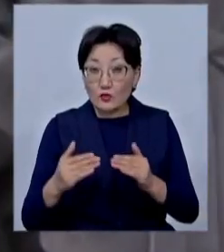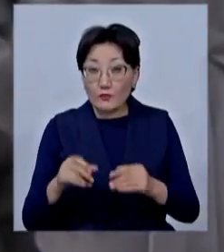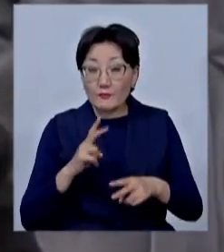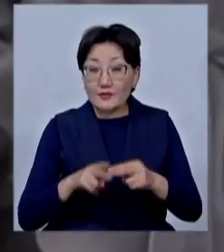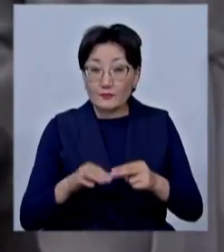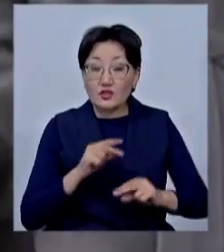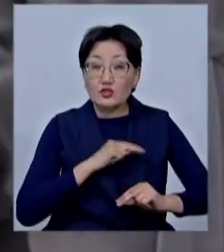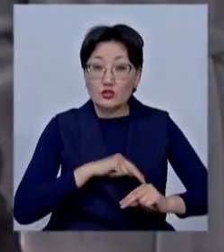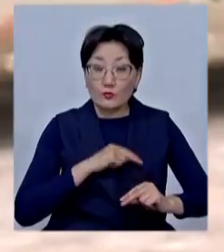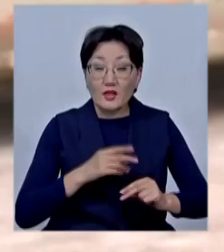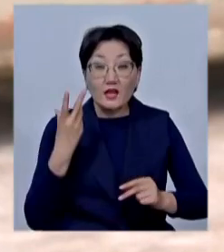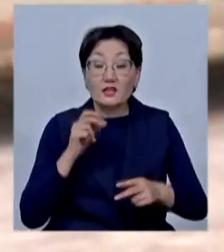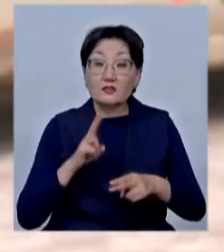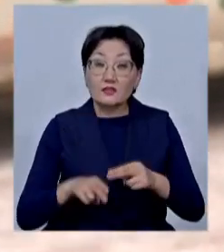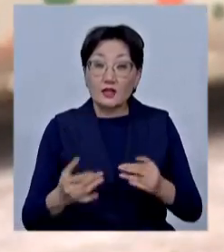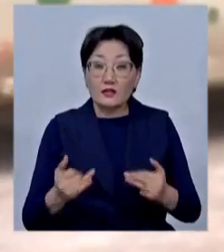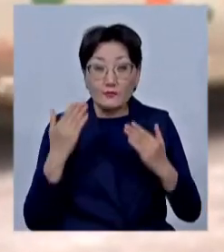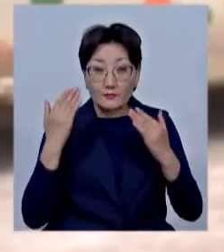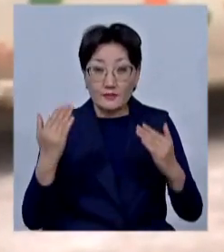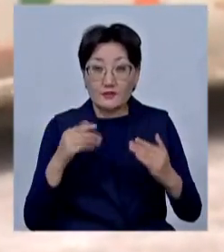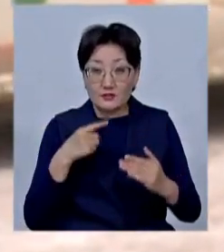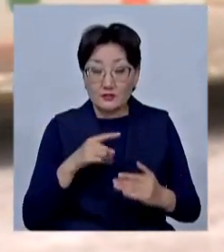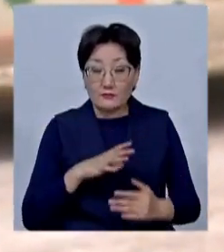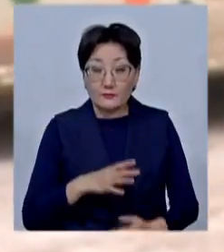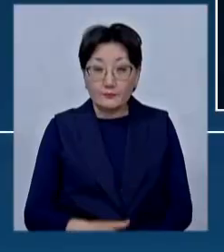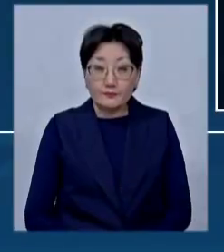бітпей қалған жұмыстардың қашан аяқталатыны бізге байланысты.